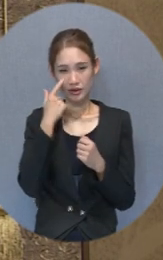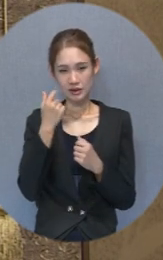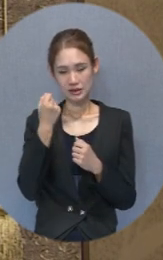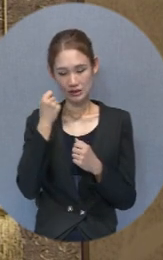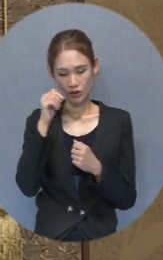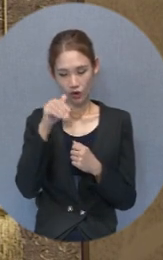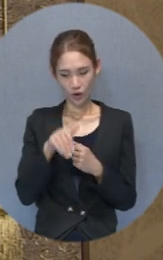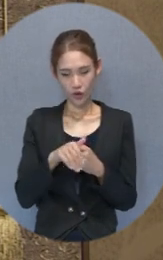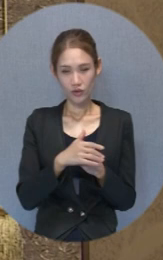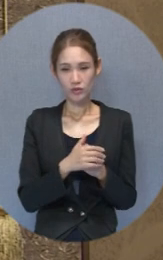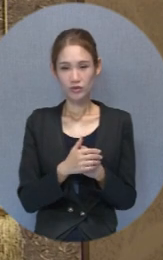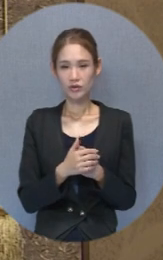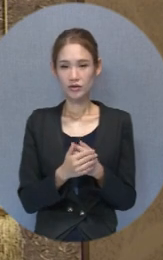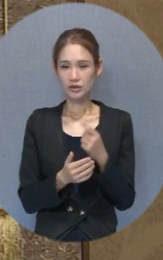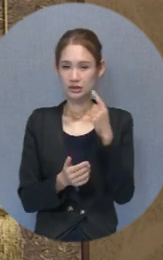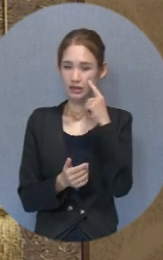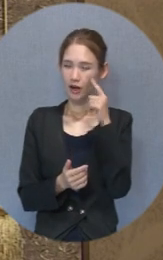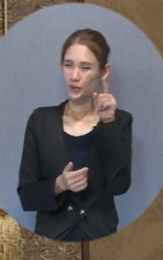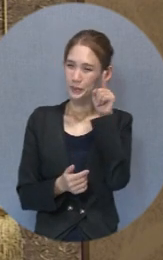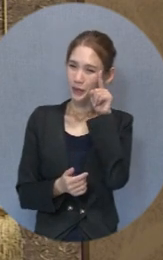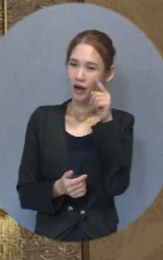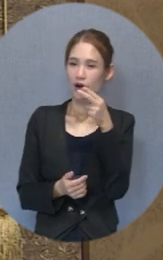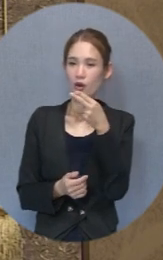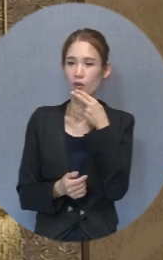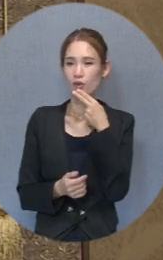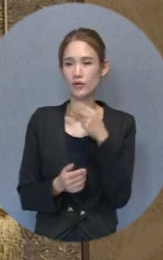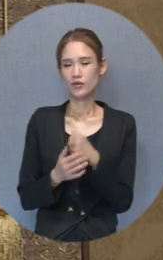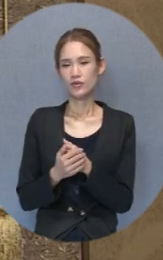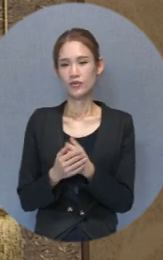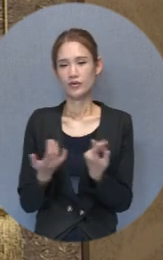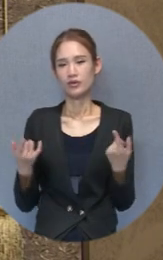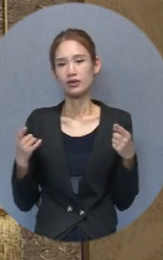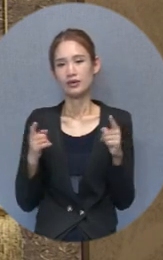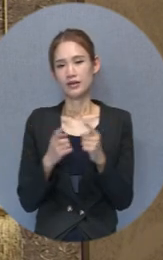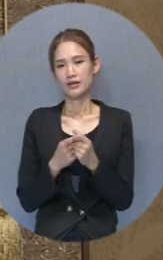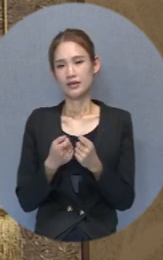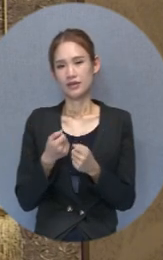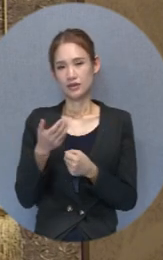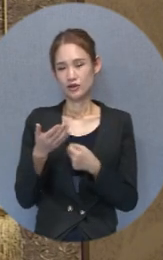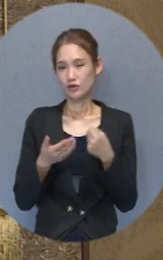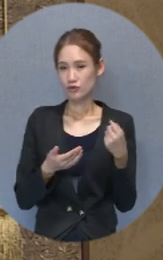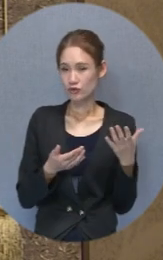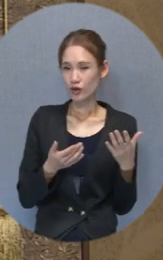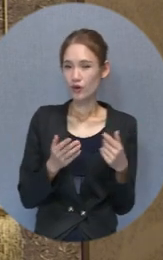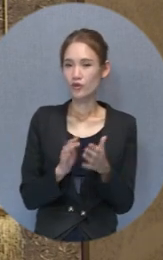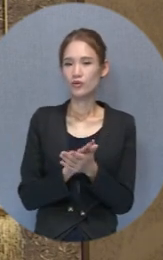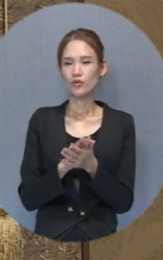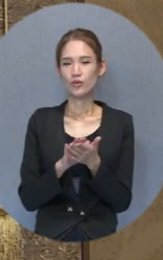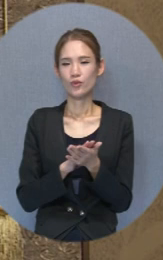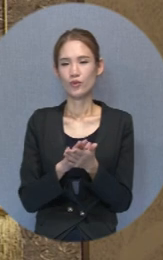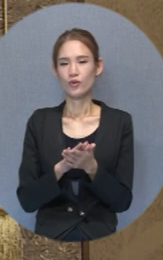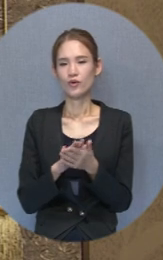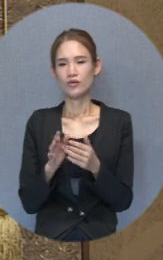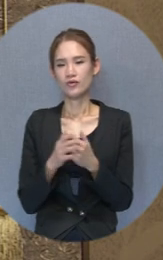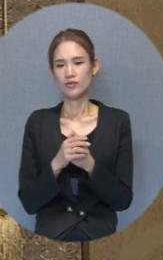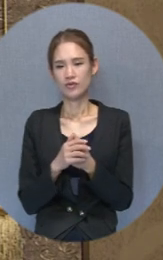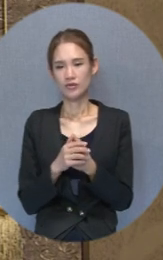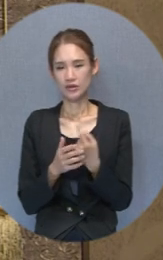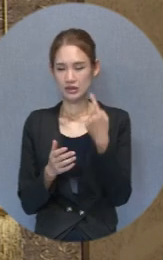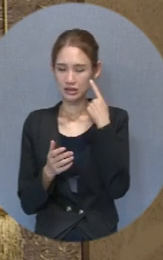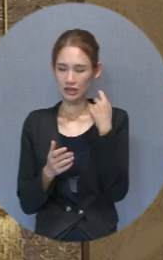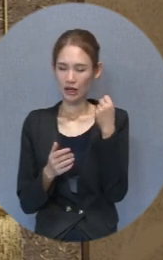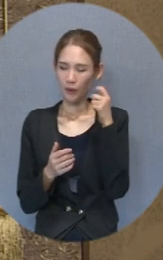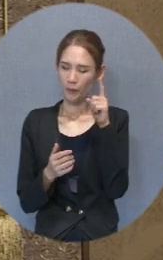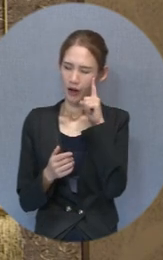아이와 아예 이제 시력이 거의 없는 친구가 같이 윷놀이를 하게 되면은 네. 이 시각이 거의